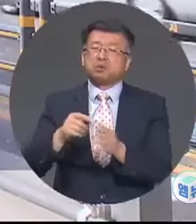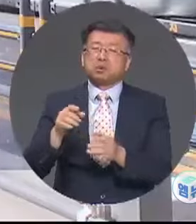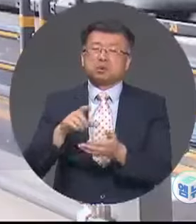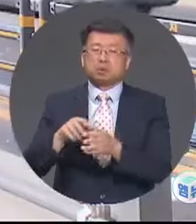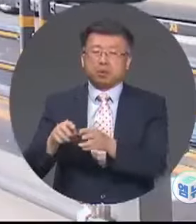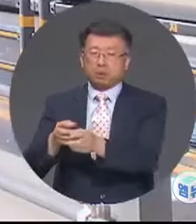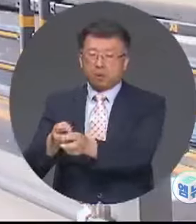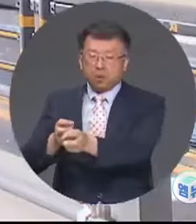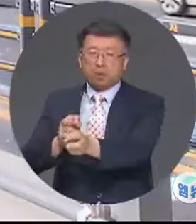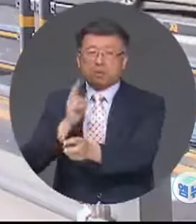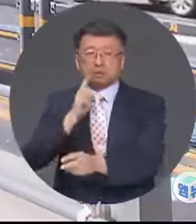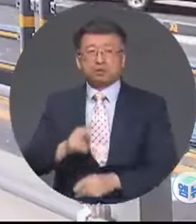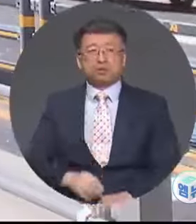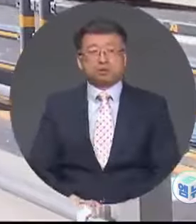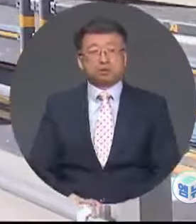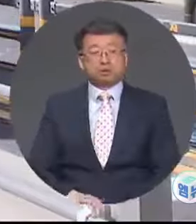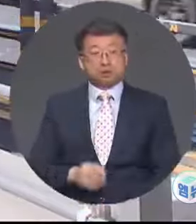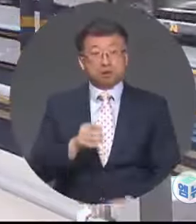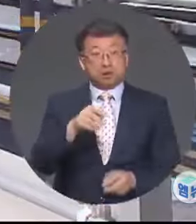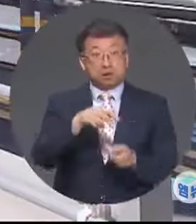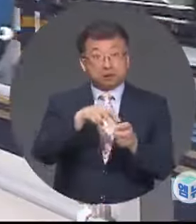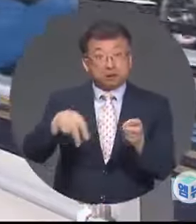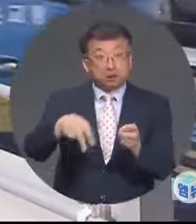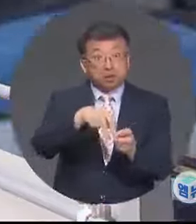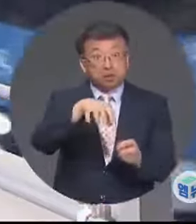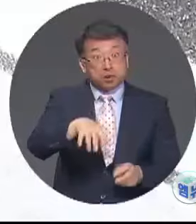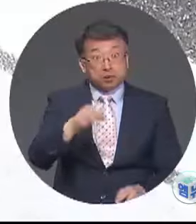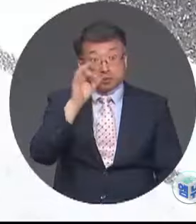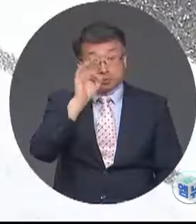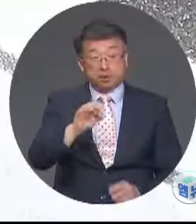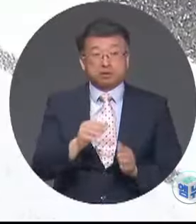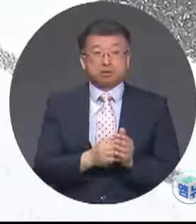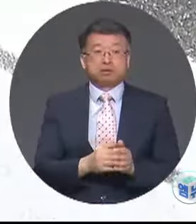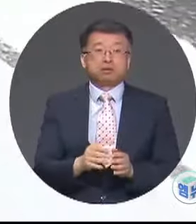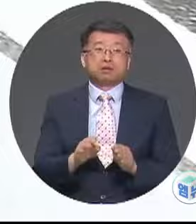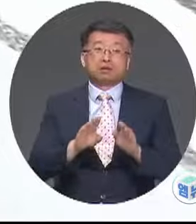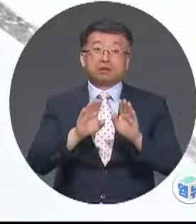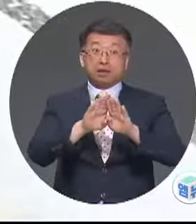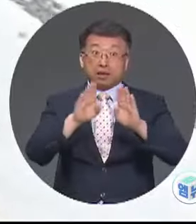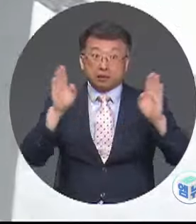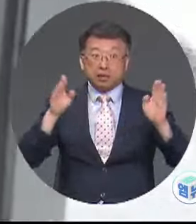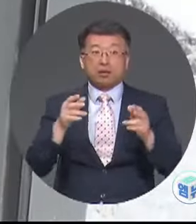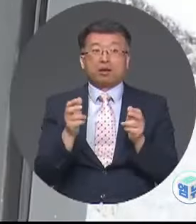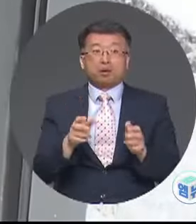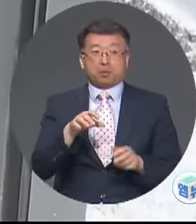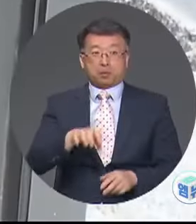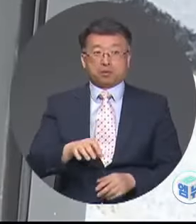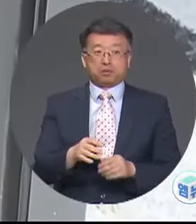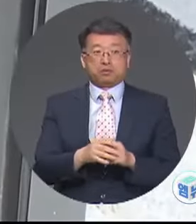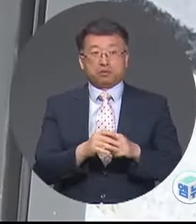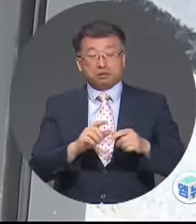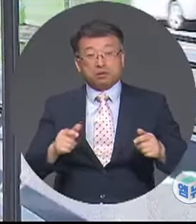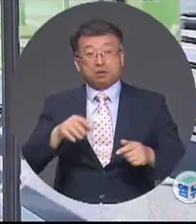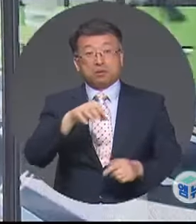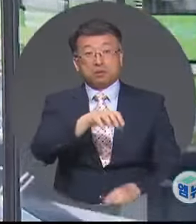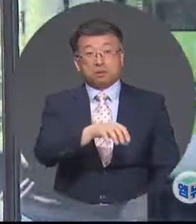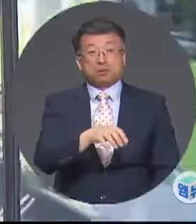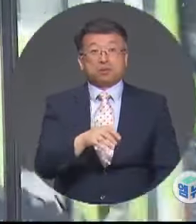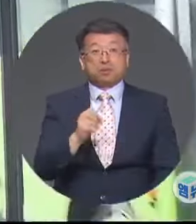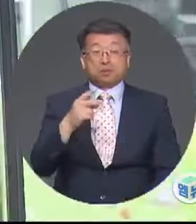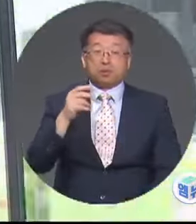수준입니다. SBRT 정류장도 가봤습니다. 개방형은 물론 에어컨이 있는 폐쇄형 버스